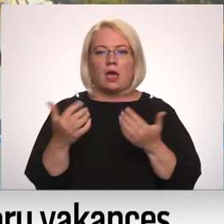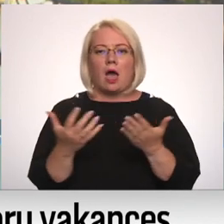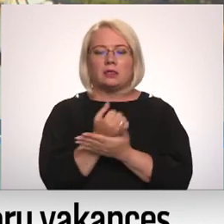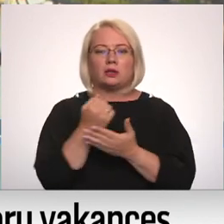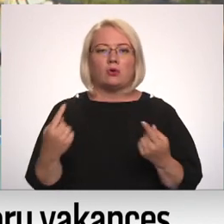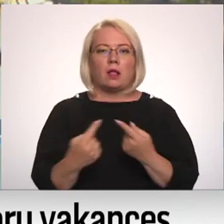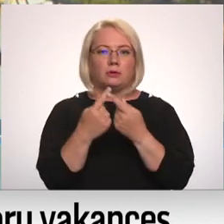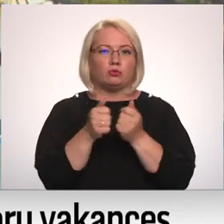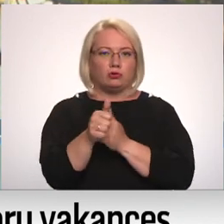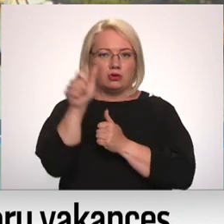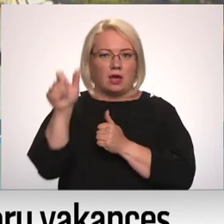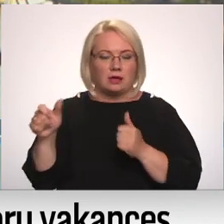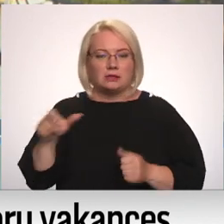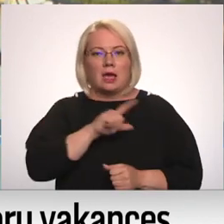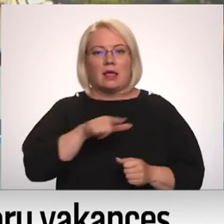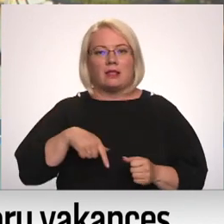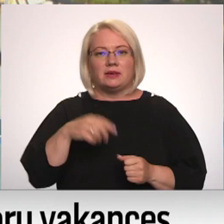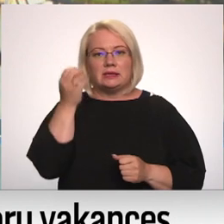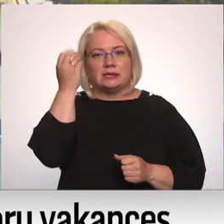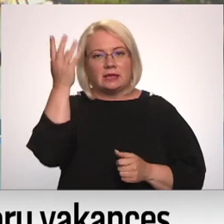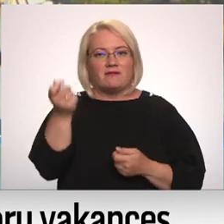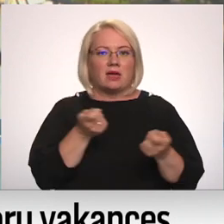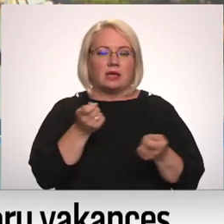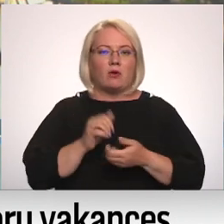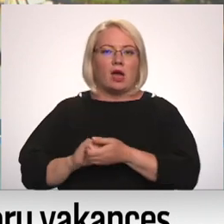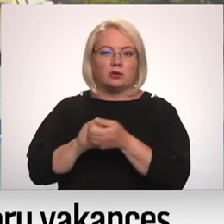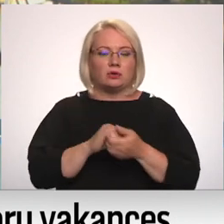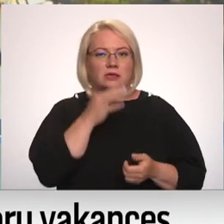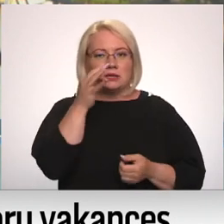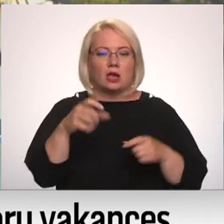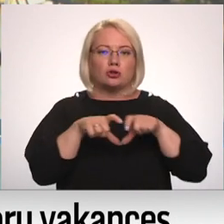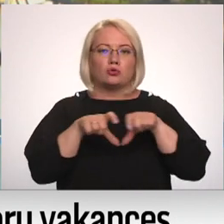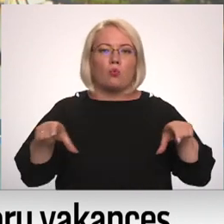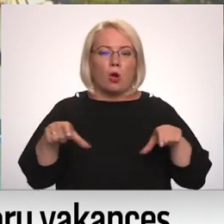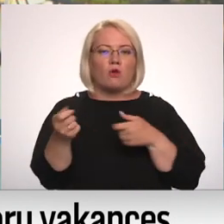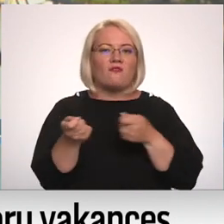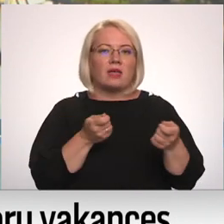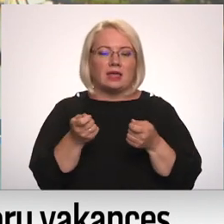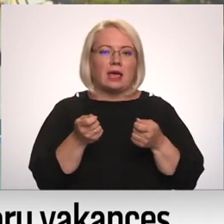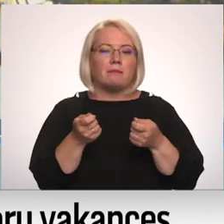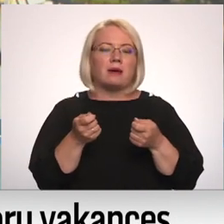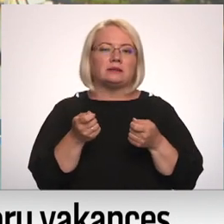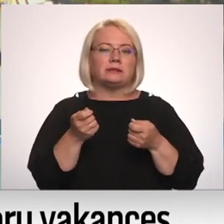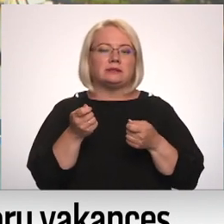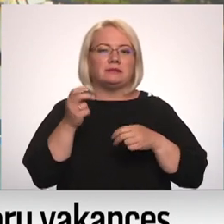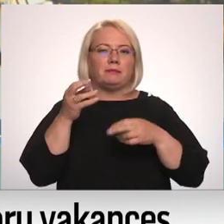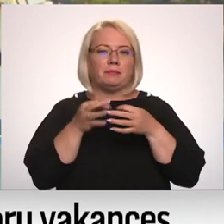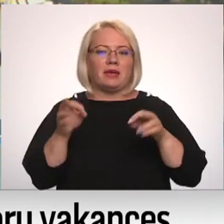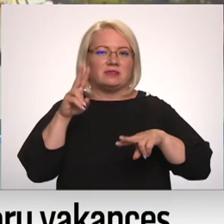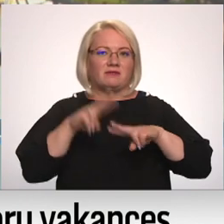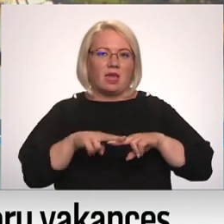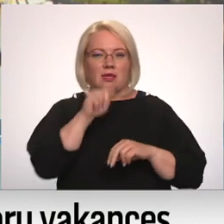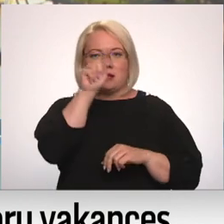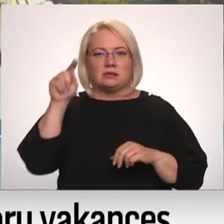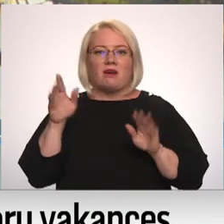atbilstošus kandidātus. Latvijas izglītības vadītāja asociācijā lēš, ka skolu vadības vakances varētu būt vairāk uz desmitos skolu.